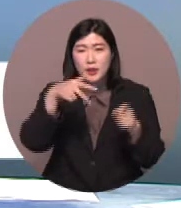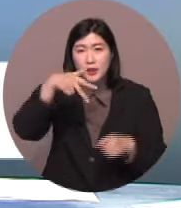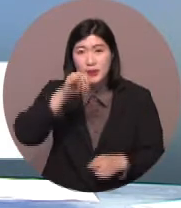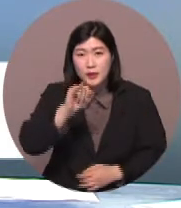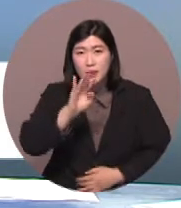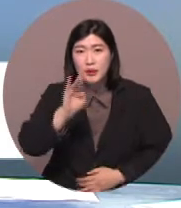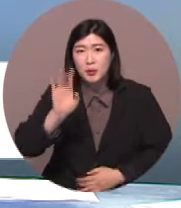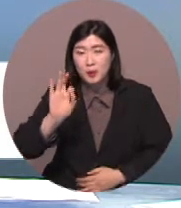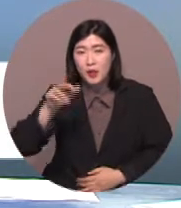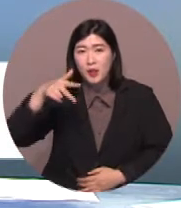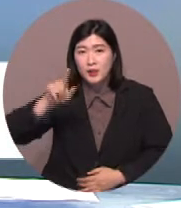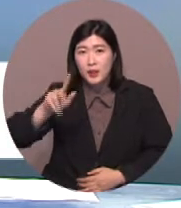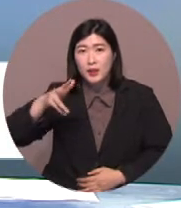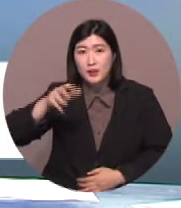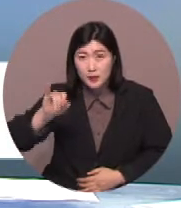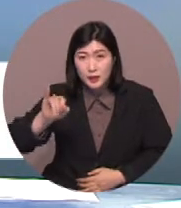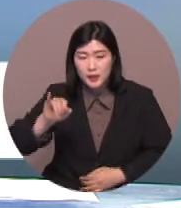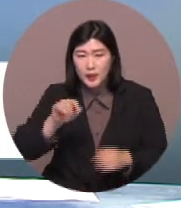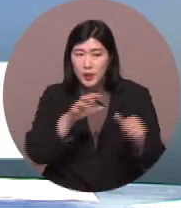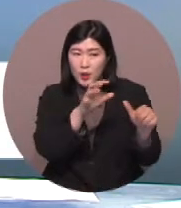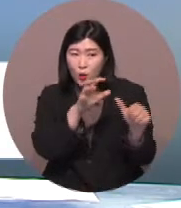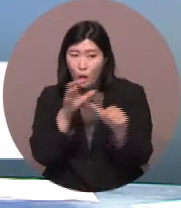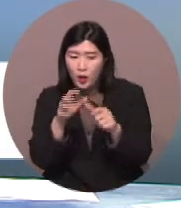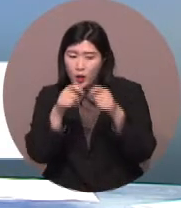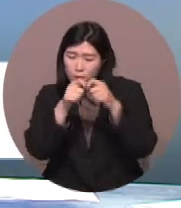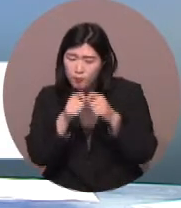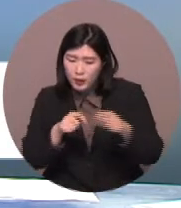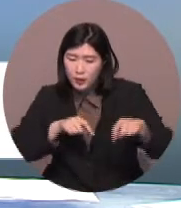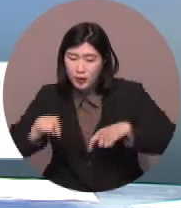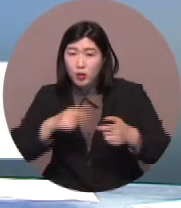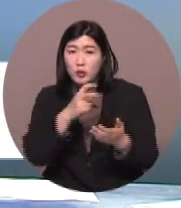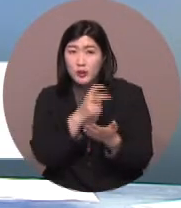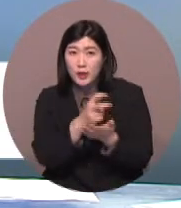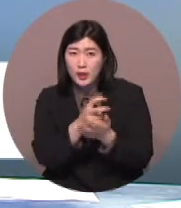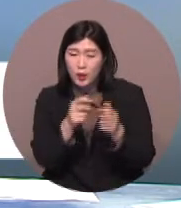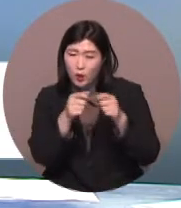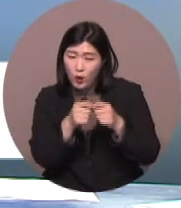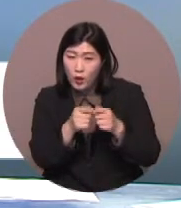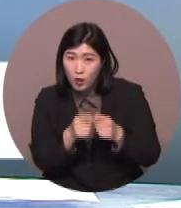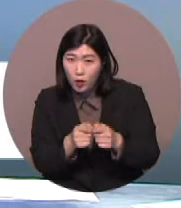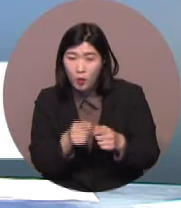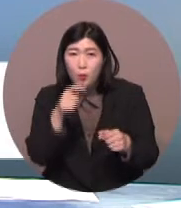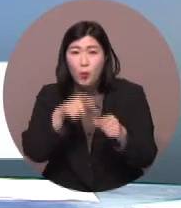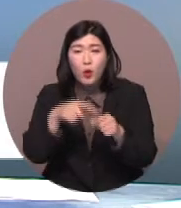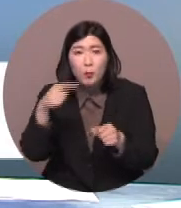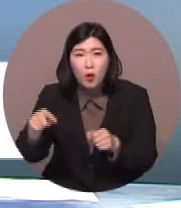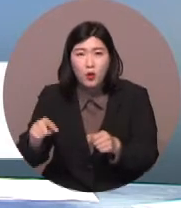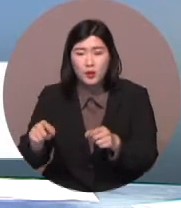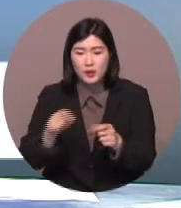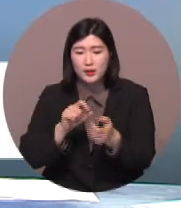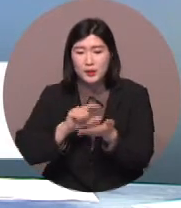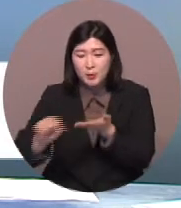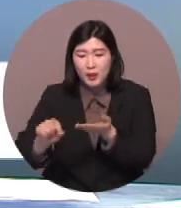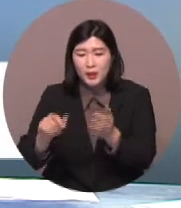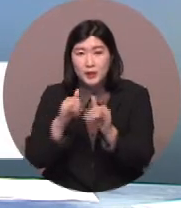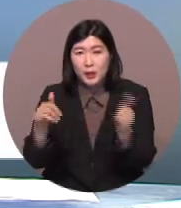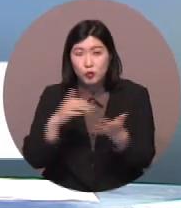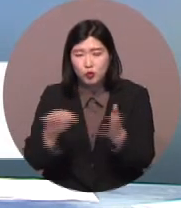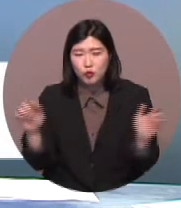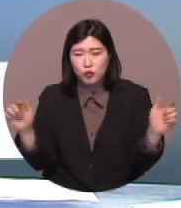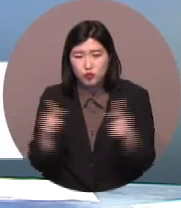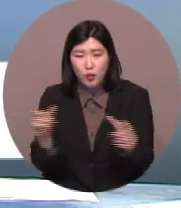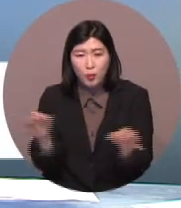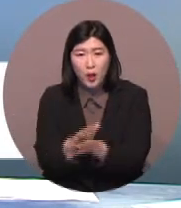놓고 대선 후보들을 심층적으로 점검하는 건 지방 소멸 위기감이 커지는 상황에서 차기